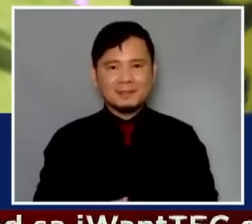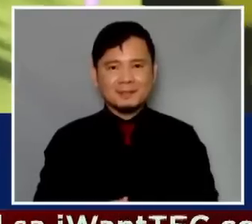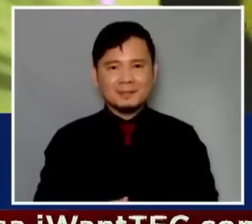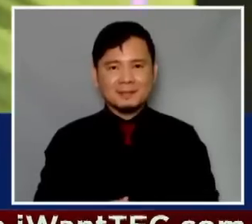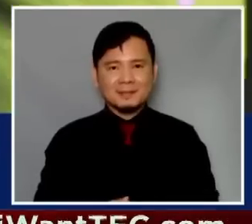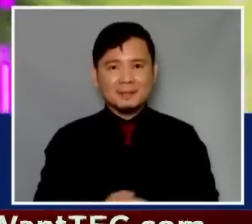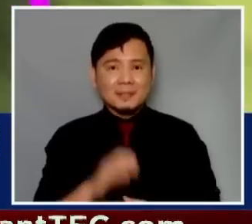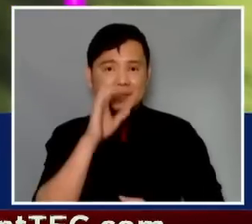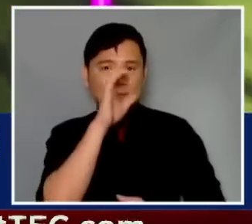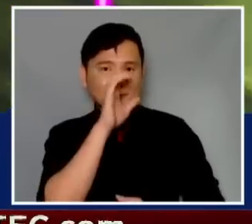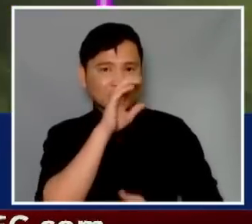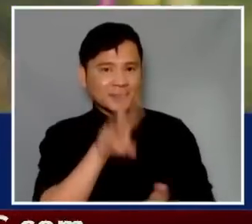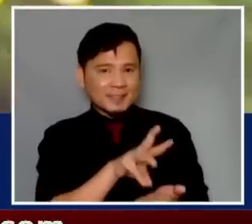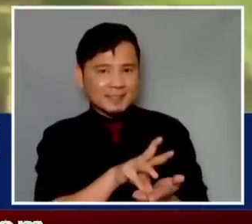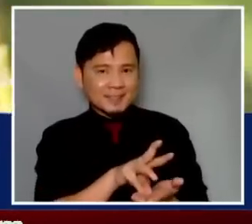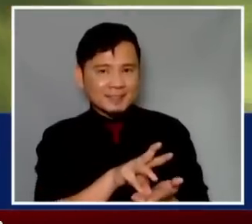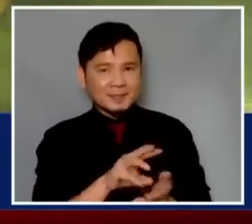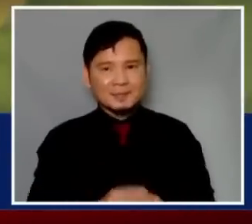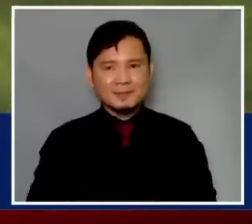Cebu City,